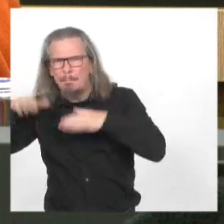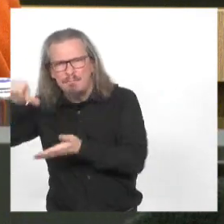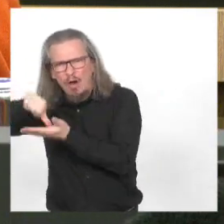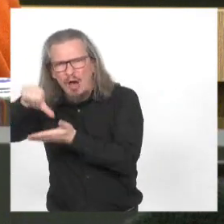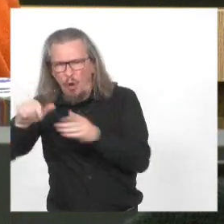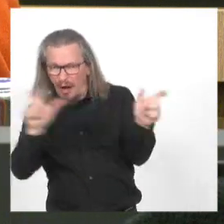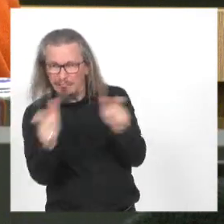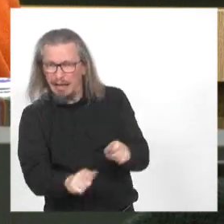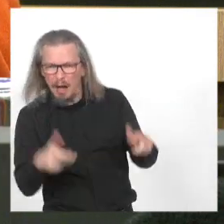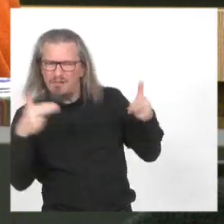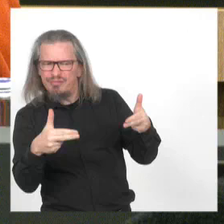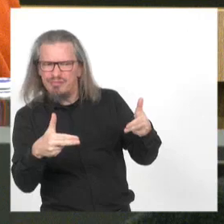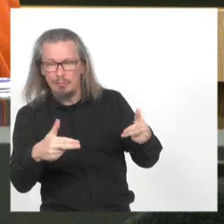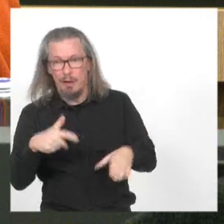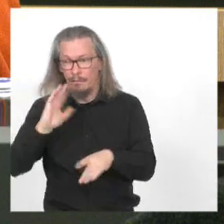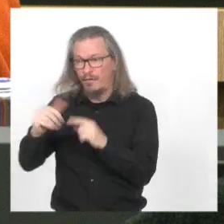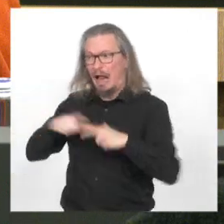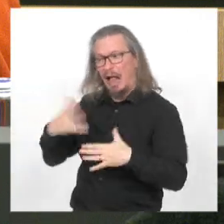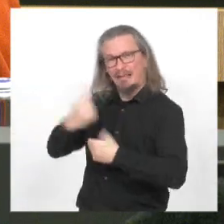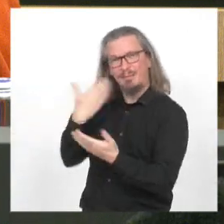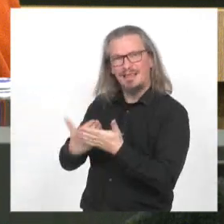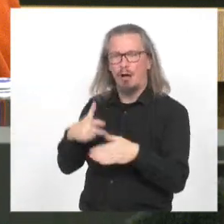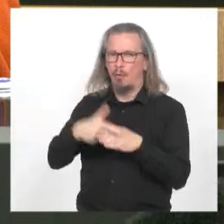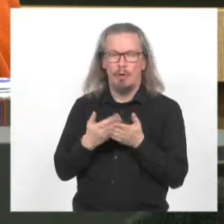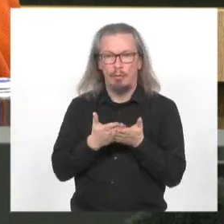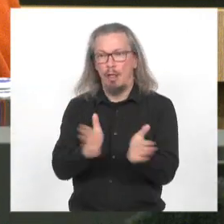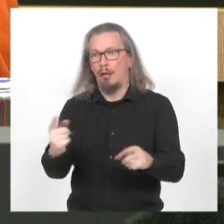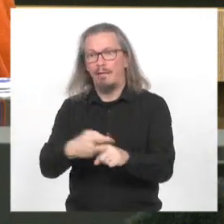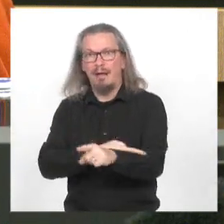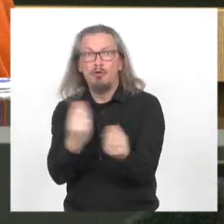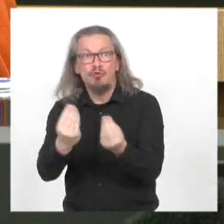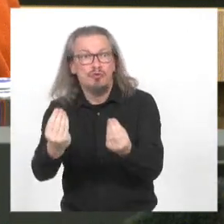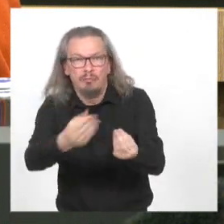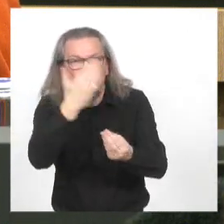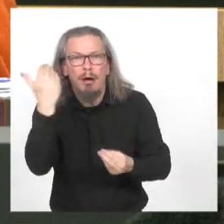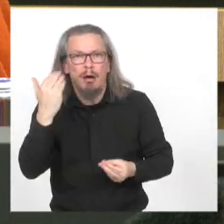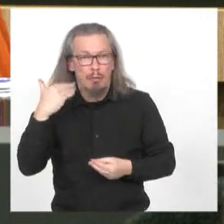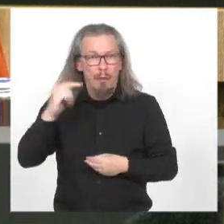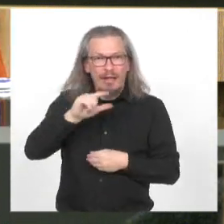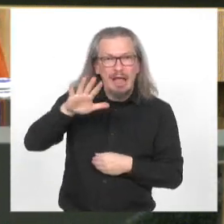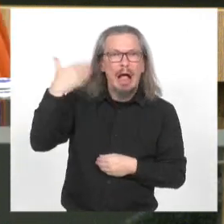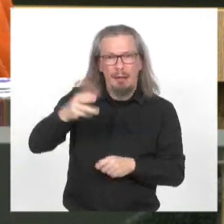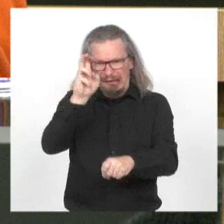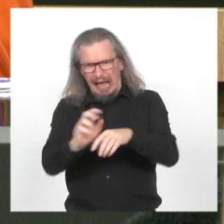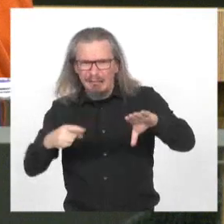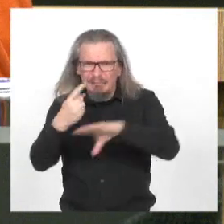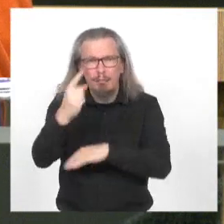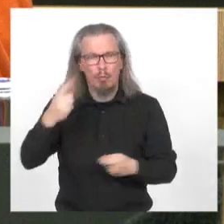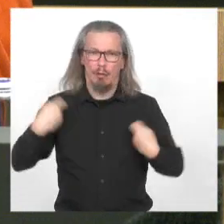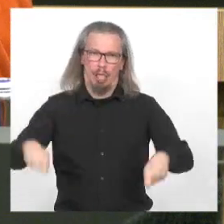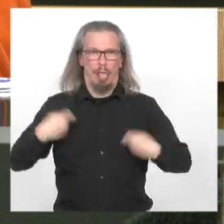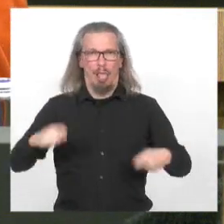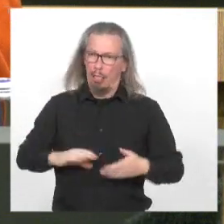Avec cette loi, on ouvre la boîte de Pandore. Qui pourra nous faire croire qu'après 2025, le dispositif ne sera pas pérenne avec les sommes astronomiques